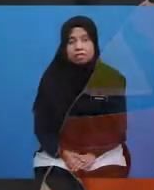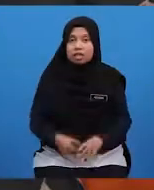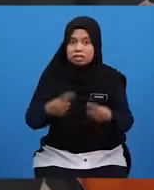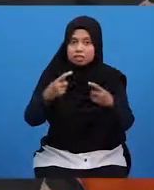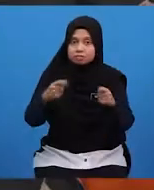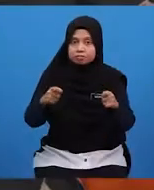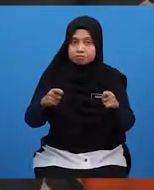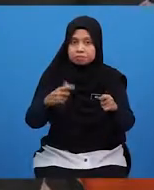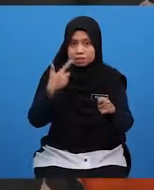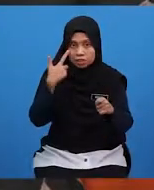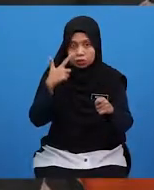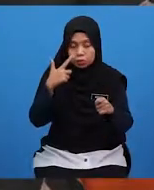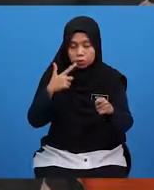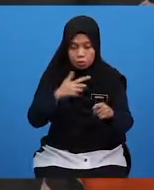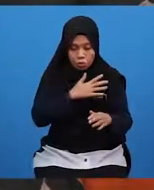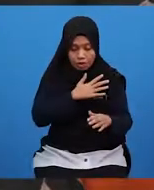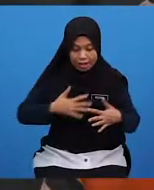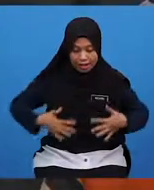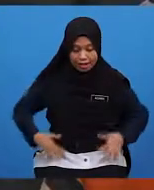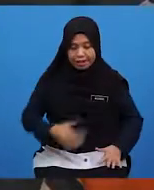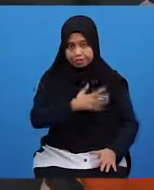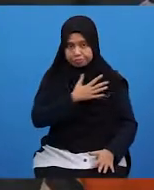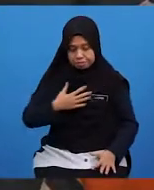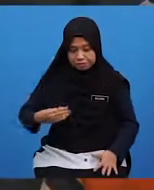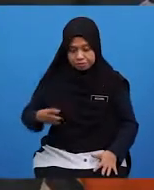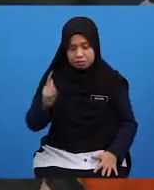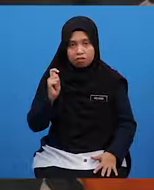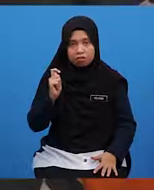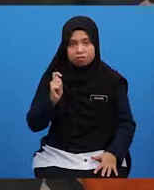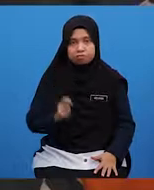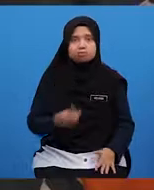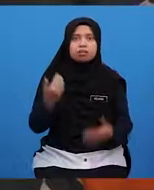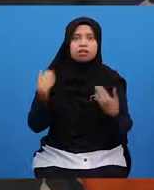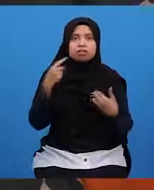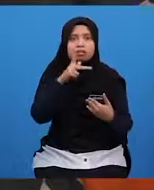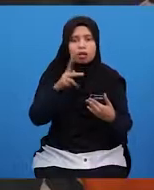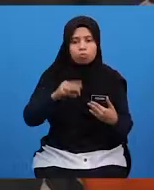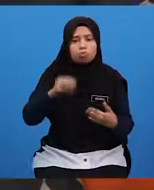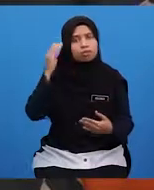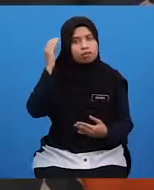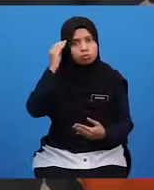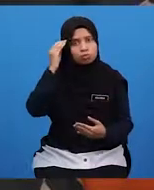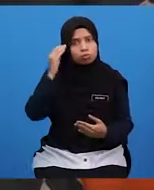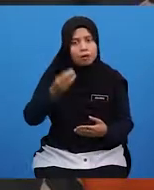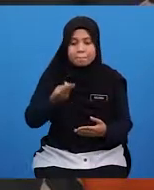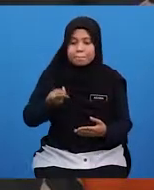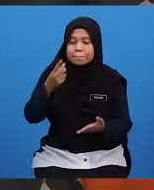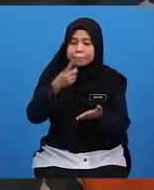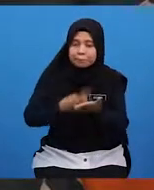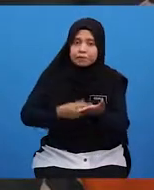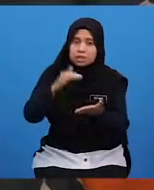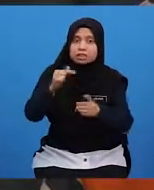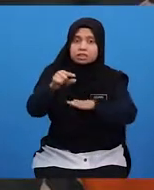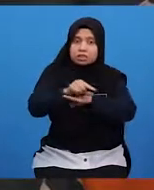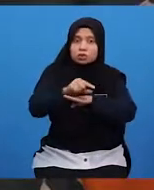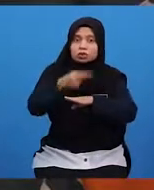Setelah melihat gambar kain batik terap dan lilin batik terap tadi, adakah murid-murid tahu bahan apakah yang